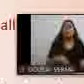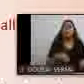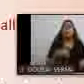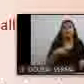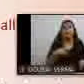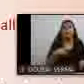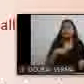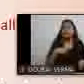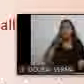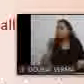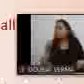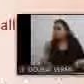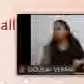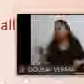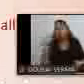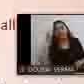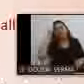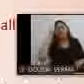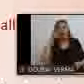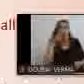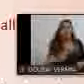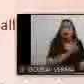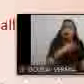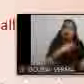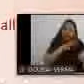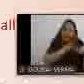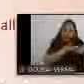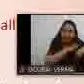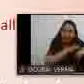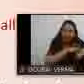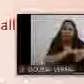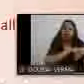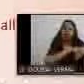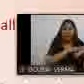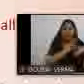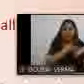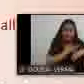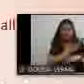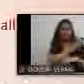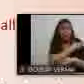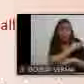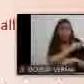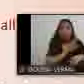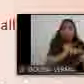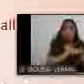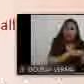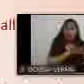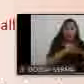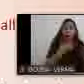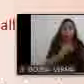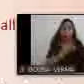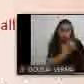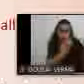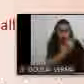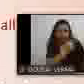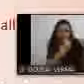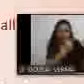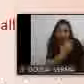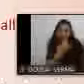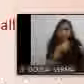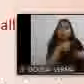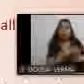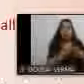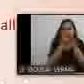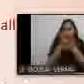he may not understand. So all these things, the child's need, और उसको क्या नीड है और उनको कैसे